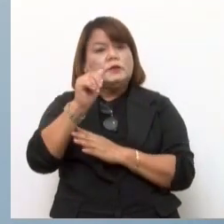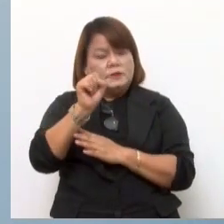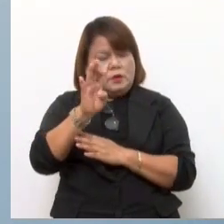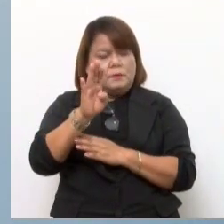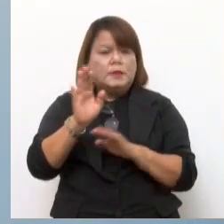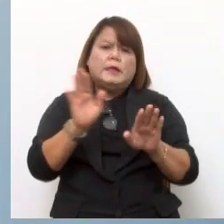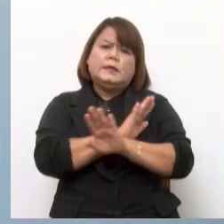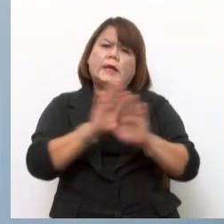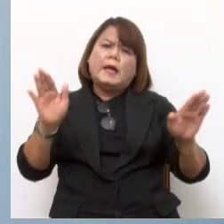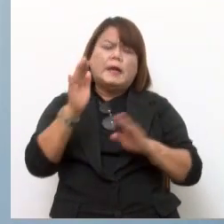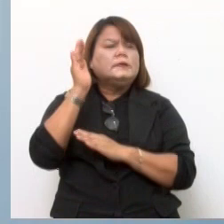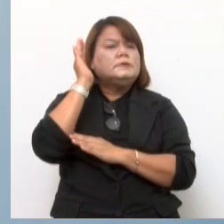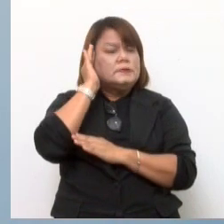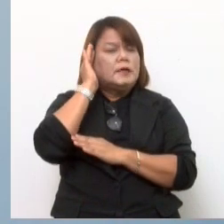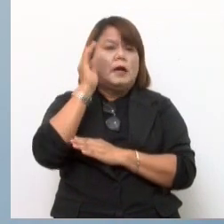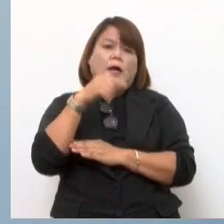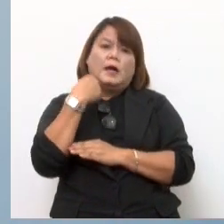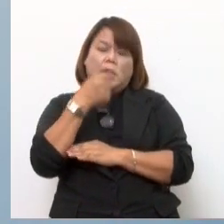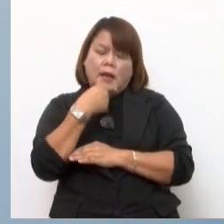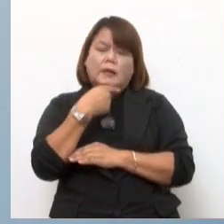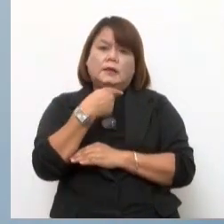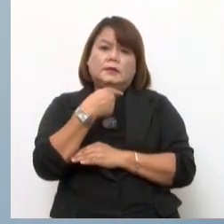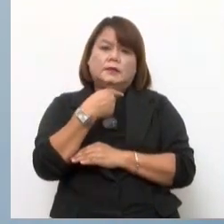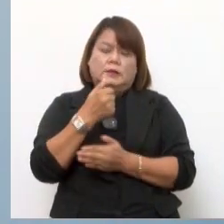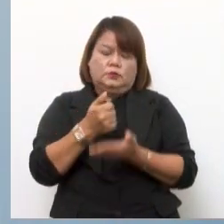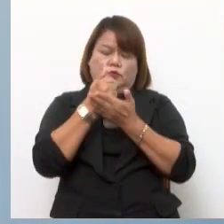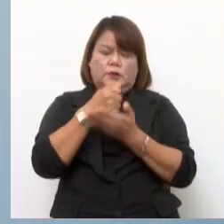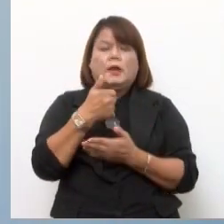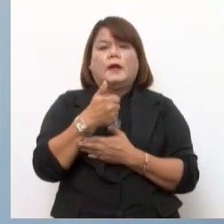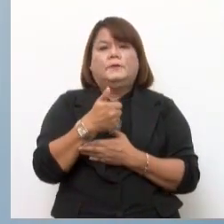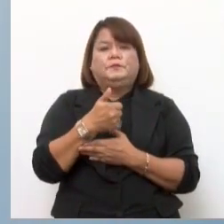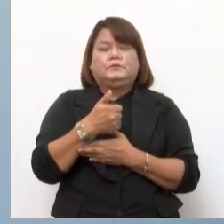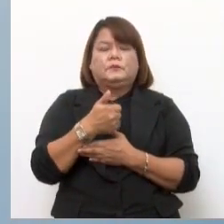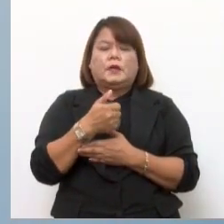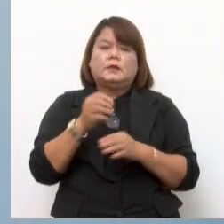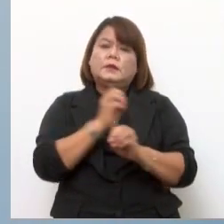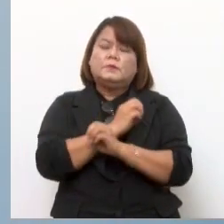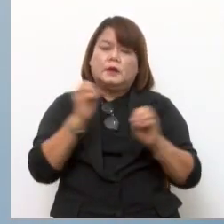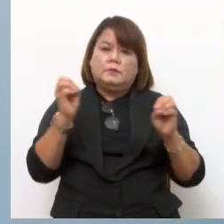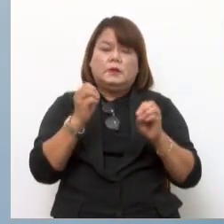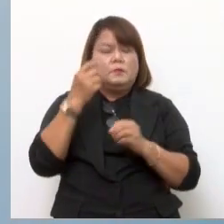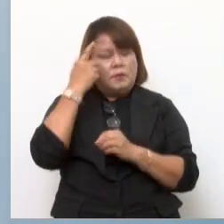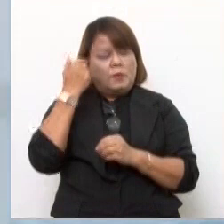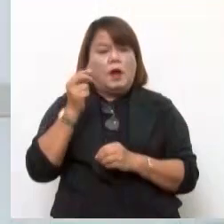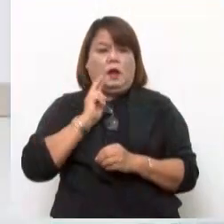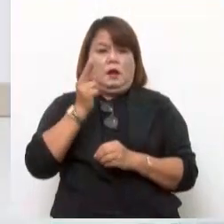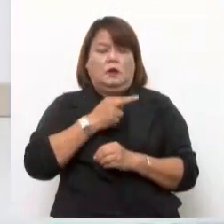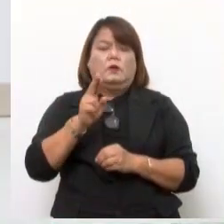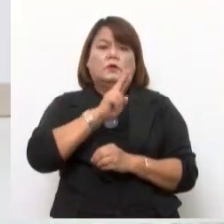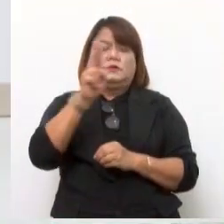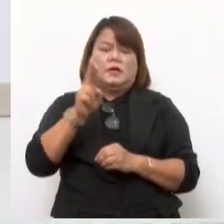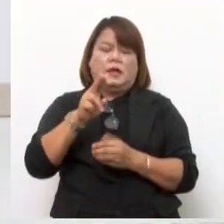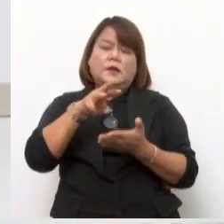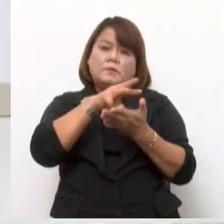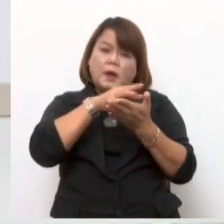ชื่อใครคนใดคนหนึ่งที่จะช่วยท่านได้นะครับอันนี้ไม่มีเพราะเราใช้มหาวิทยาลั